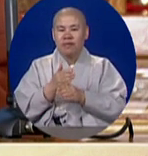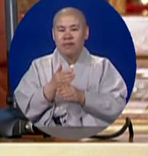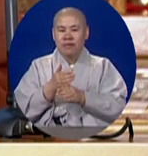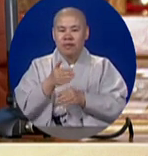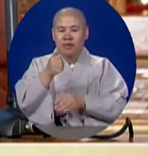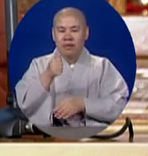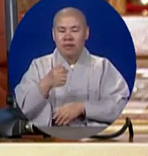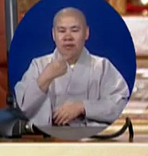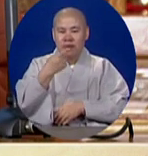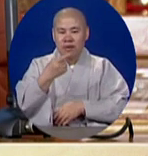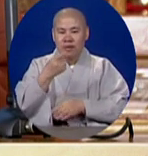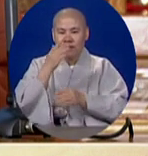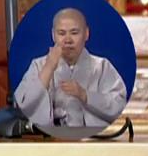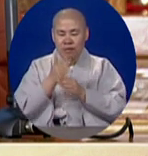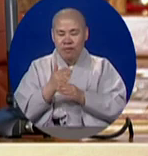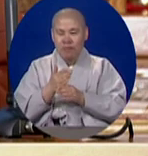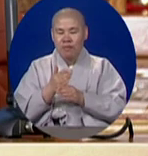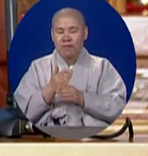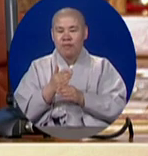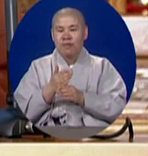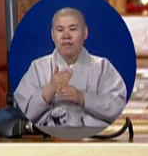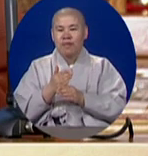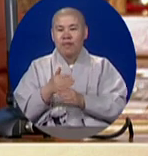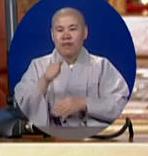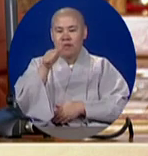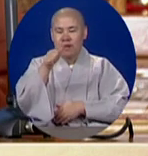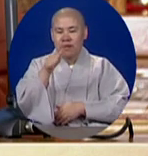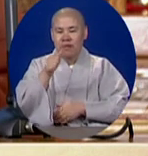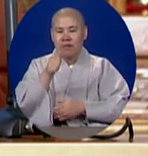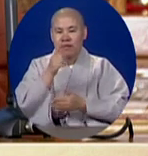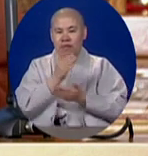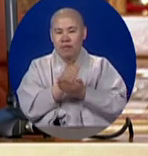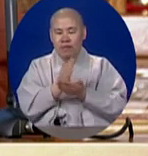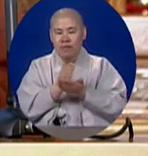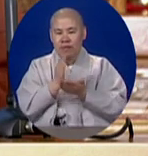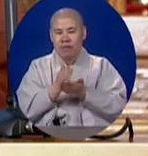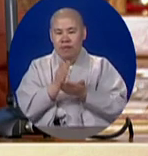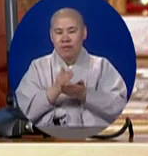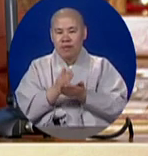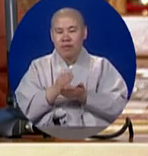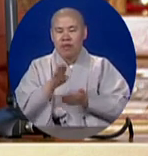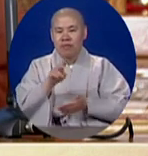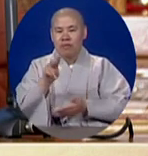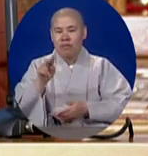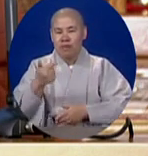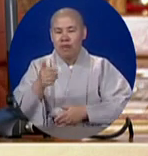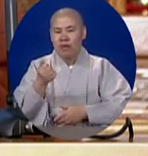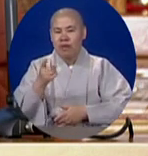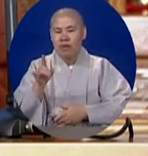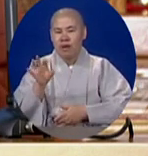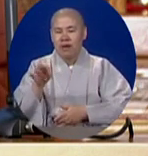가지 중에 그 5가지가 변행심소가 있는데,